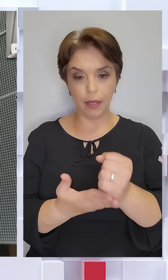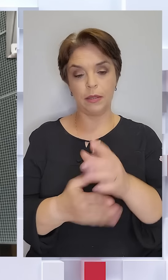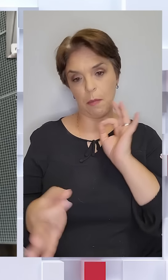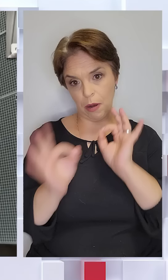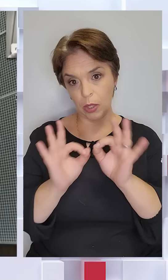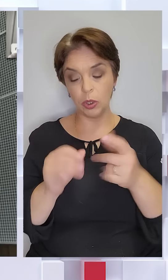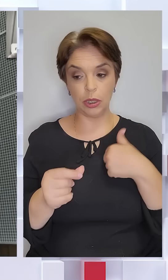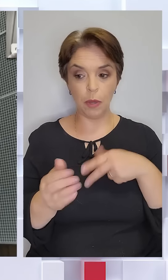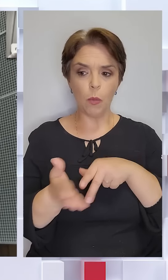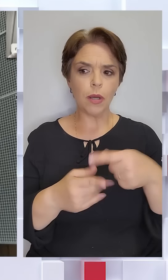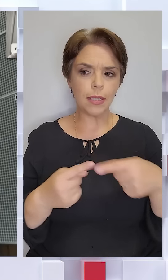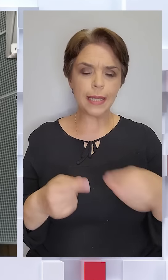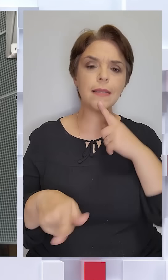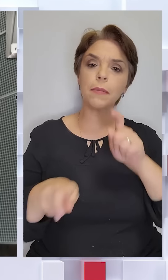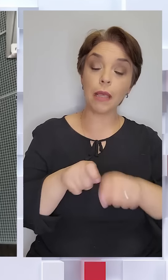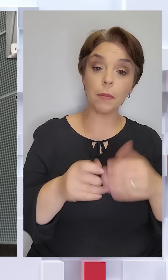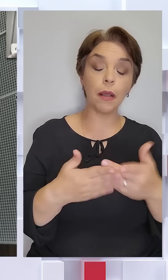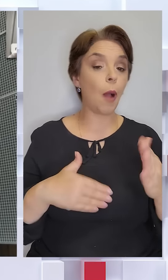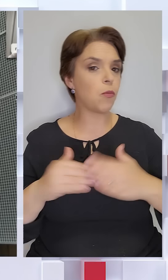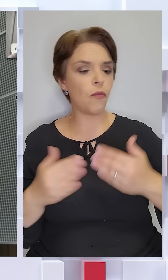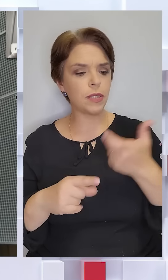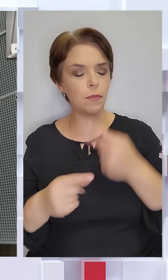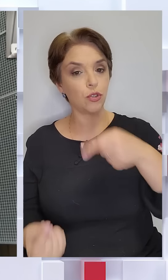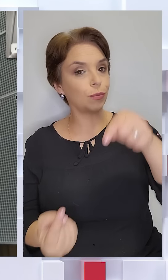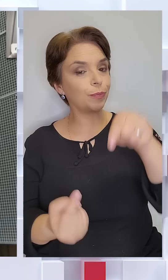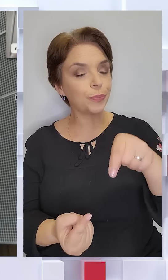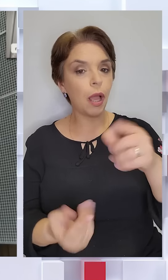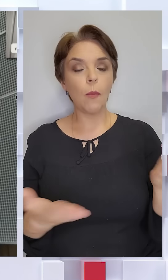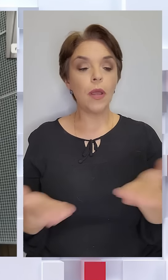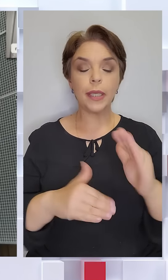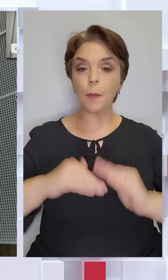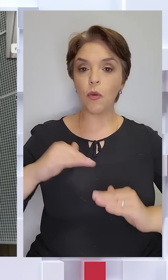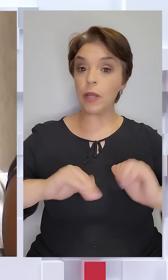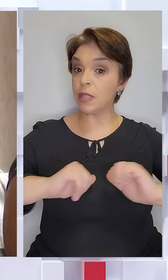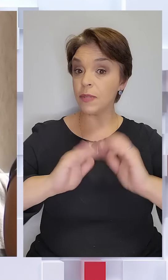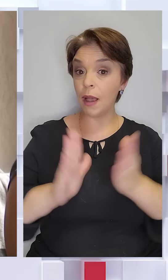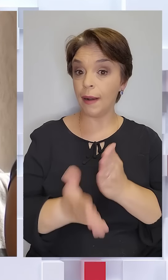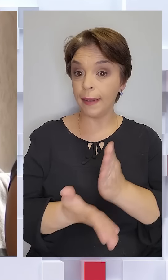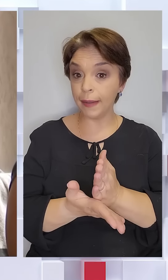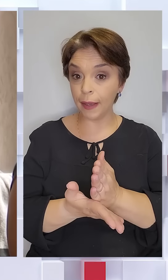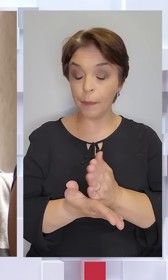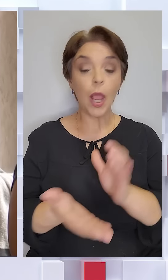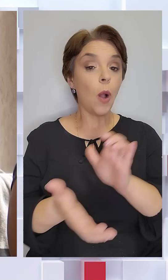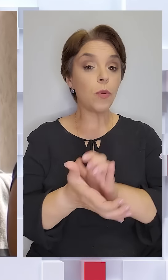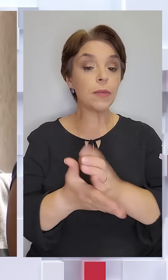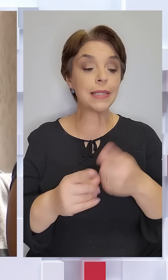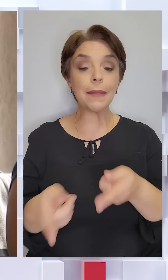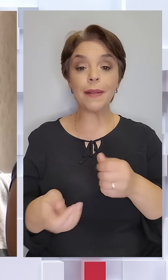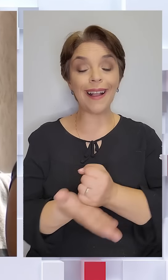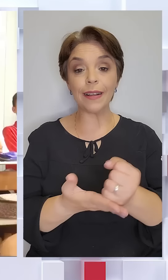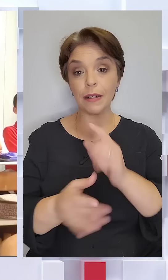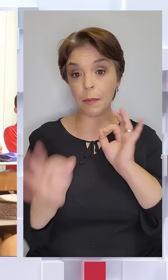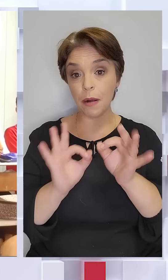радником, де ми проходили різні тести. Наприклад, яка професія вам більше підходить, або які професії взагалі є. Познайомитися з цими